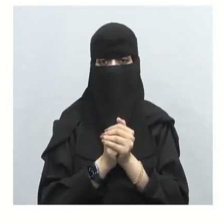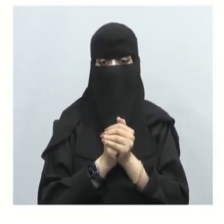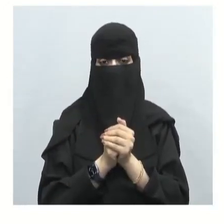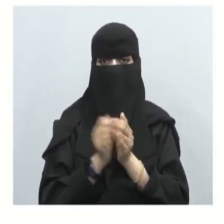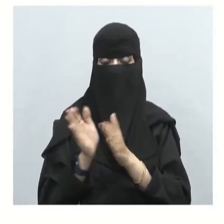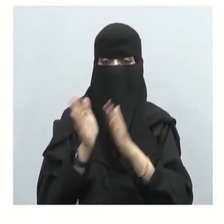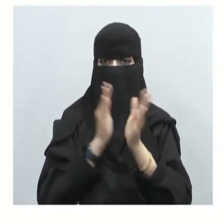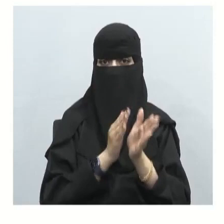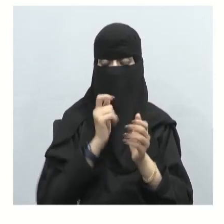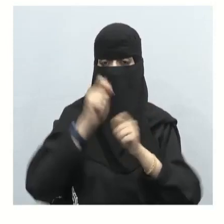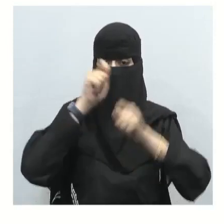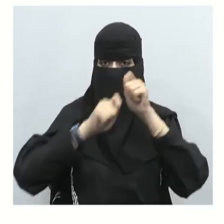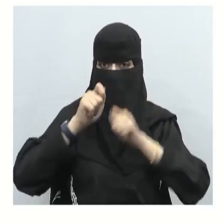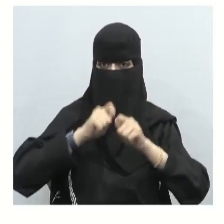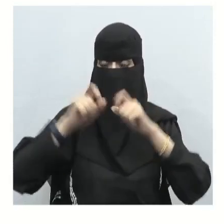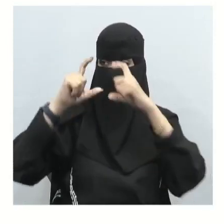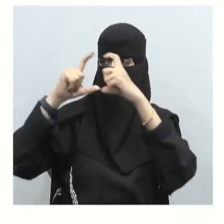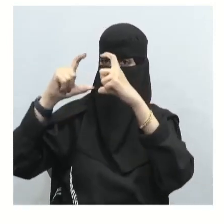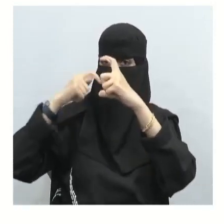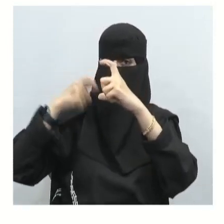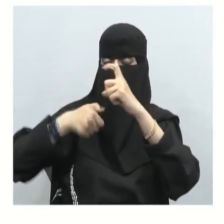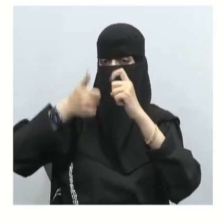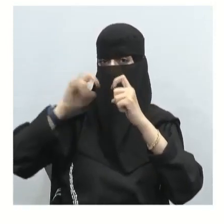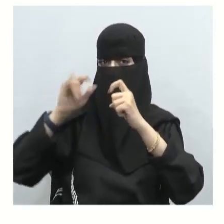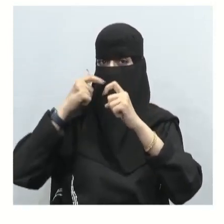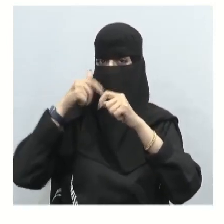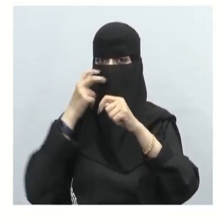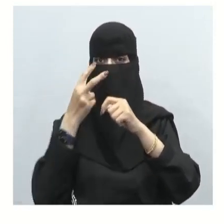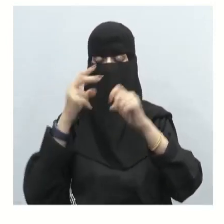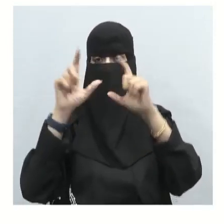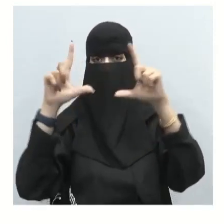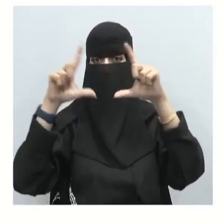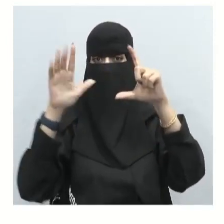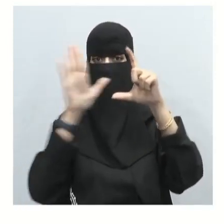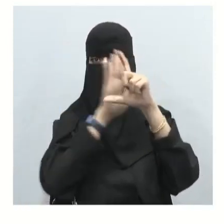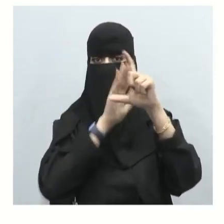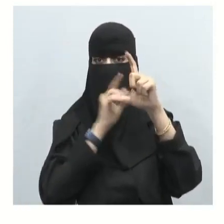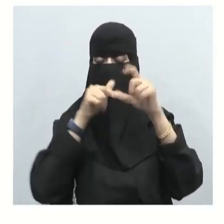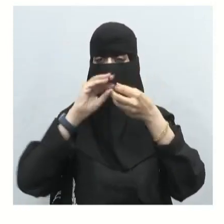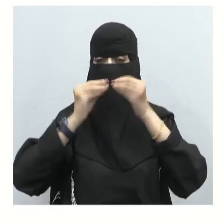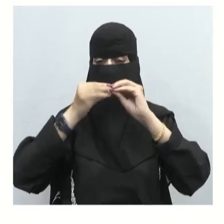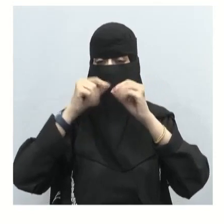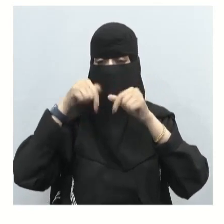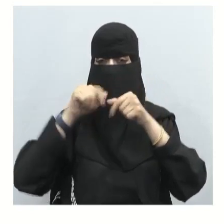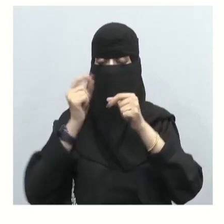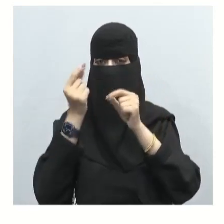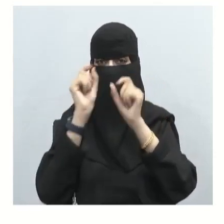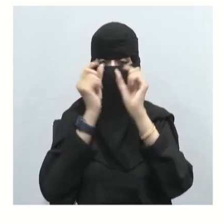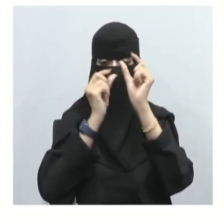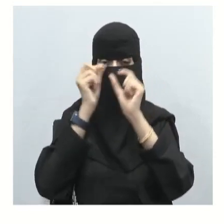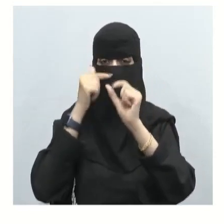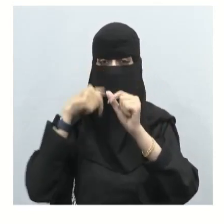بعد ذلك نستخدم مرشح الاستقطاب لرؤيه الشاشه المصنوعه من البلورات السائله